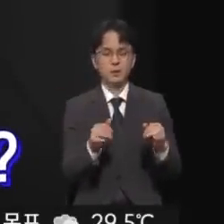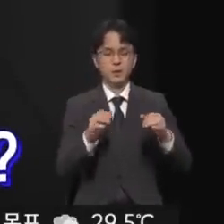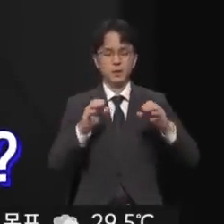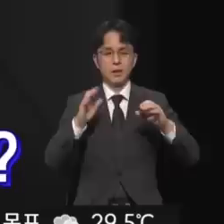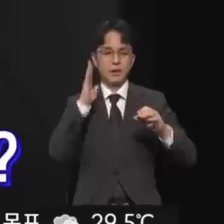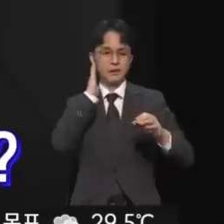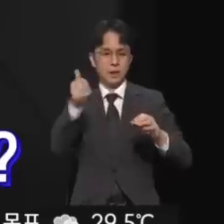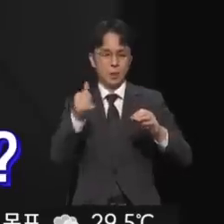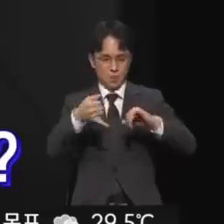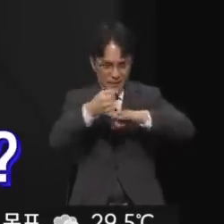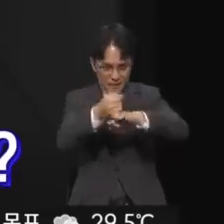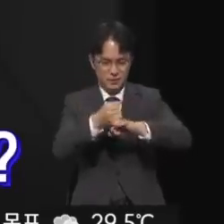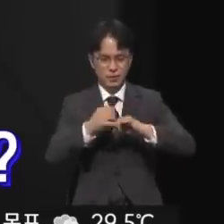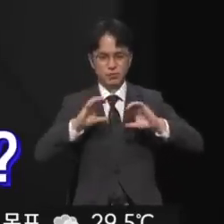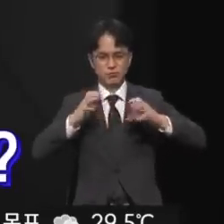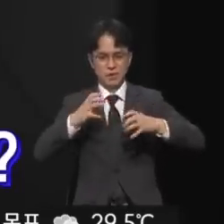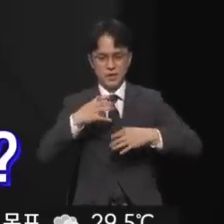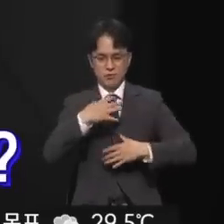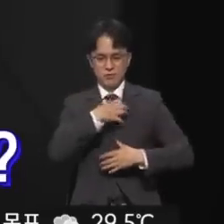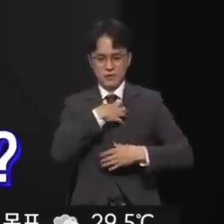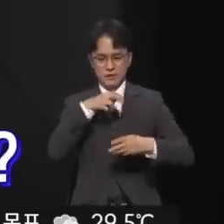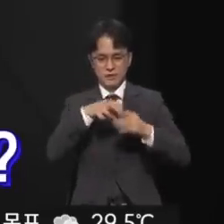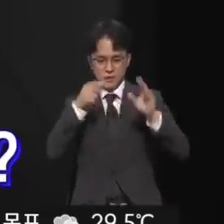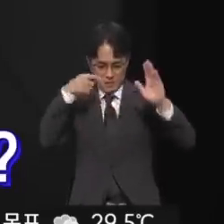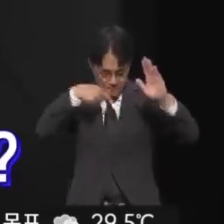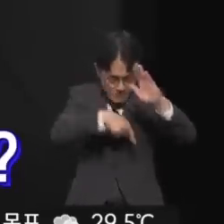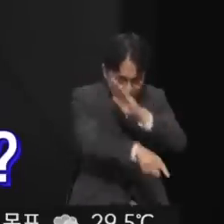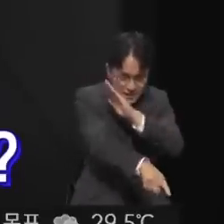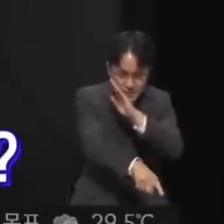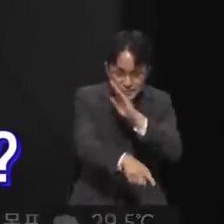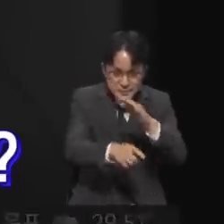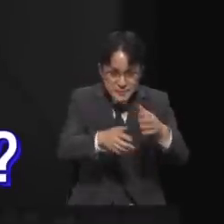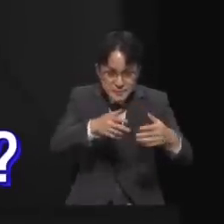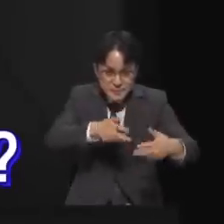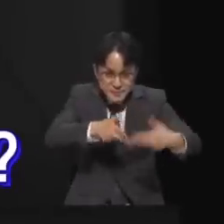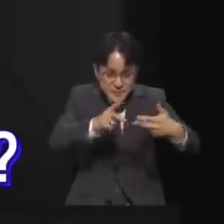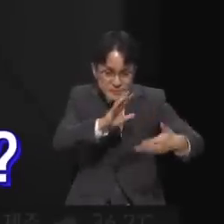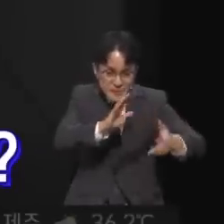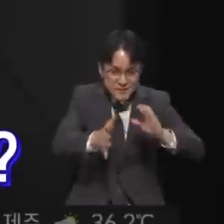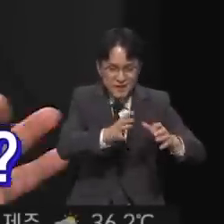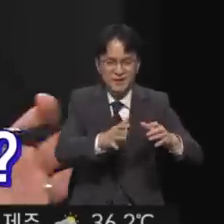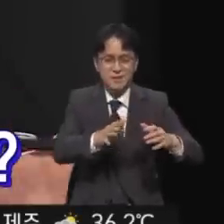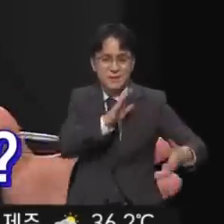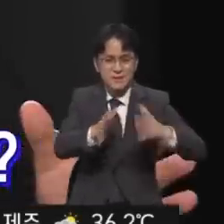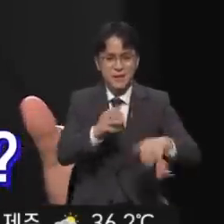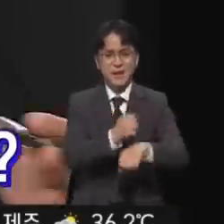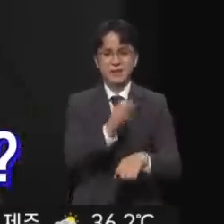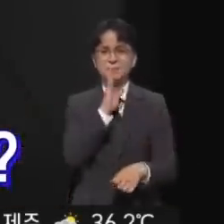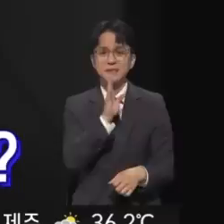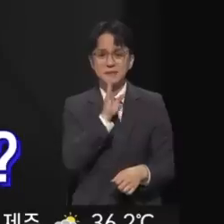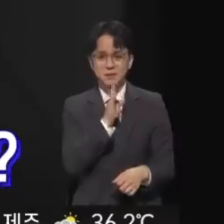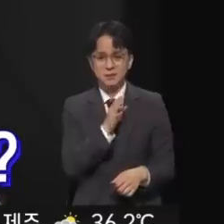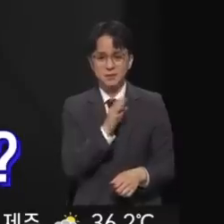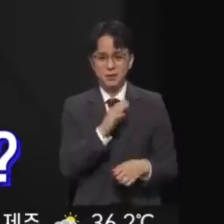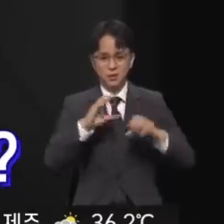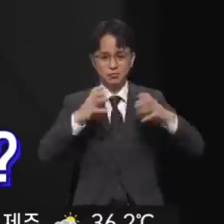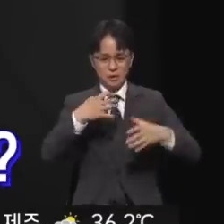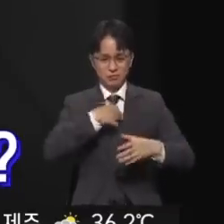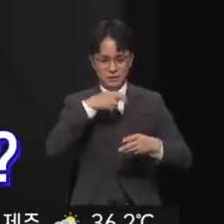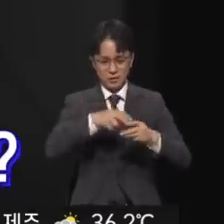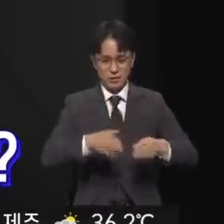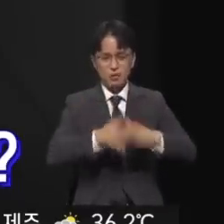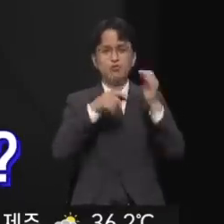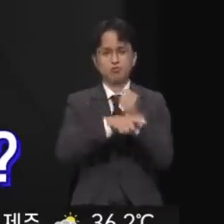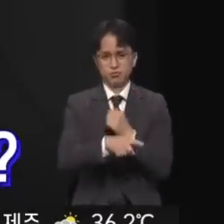안이한 대응을 났었다 라고 밖에 볼 수 없고요 그러니까 말씀하신대로 대통령이 종합적인 그 정보들을